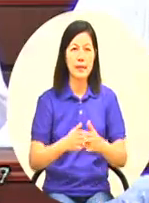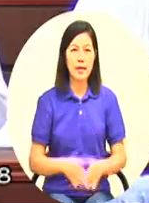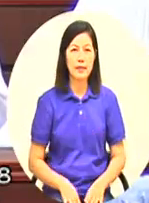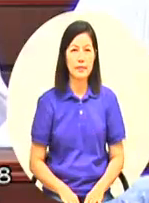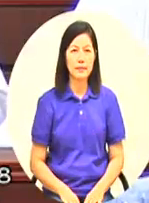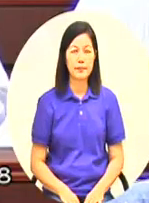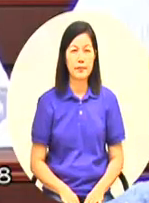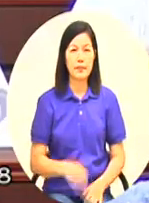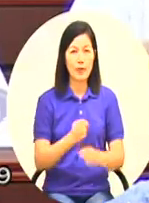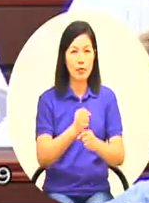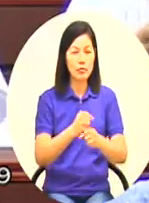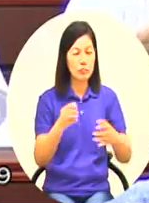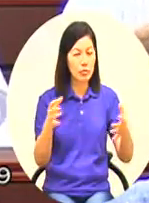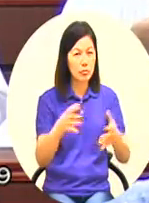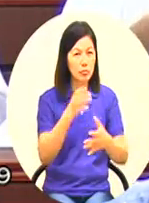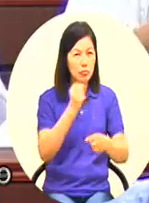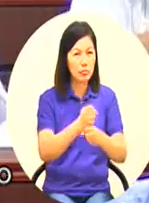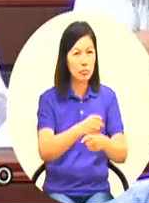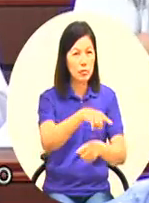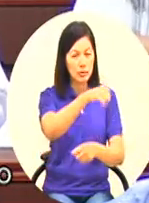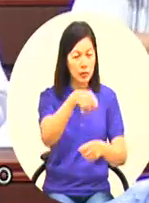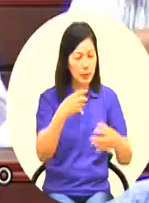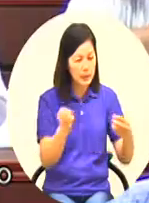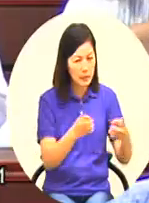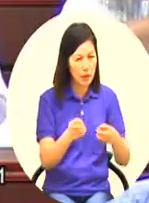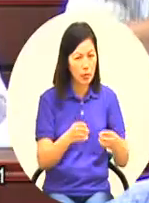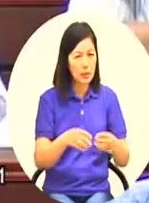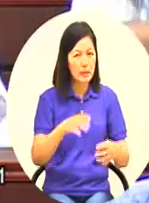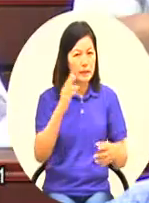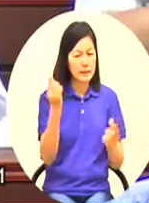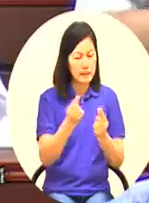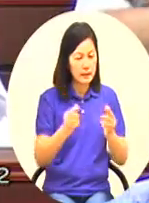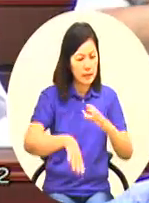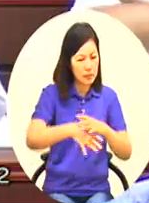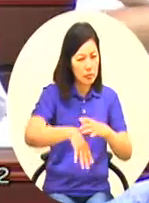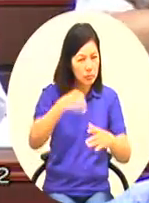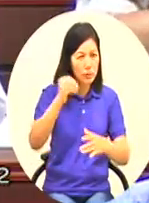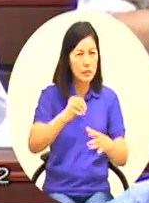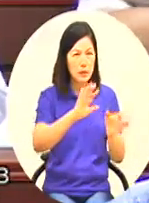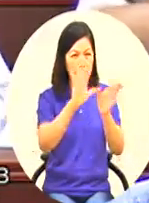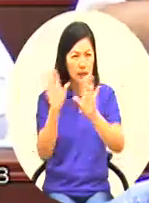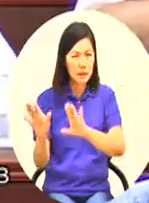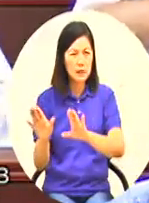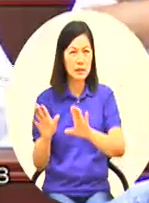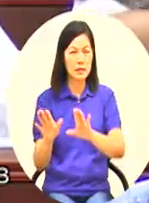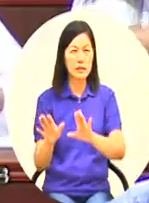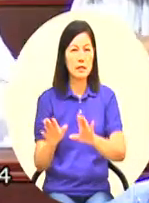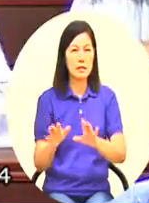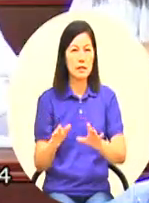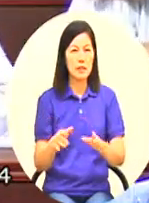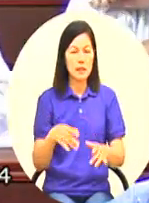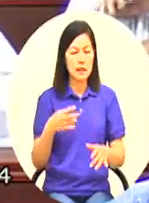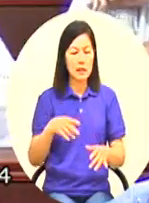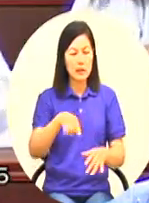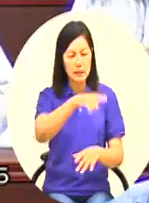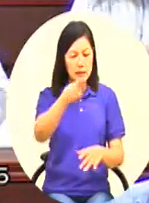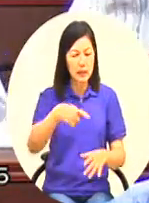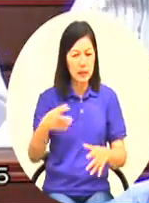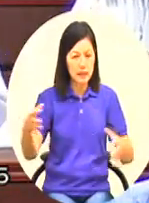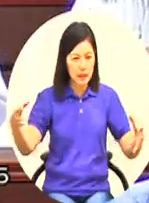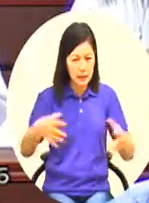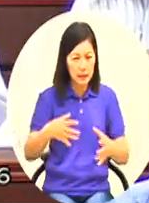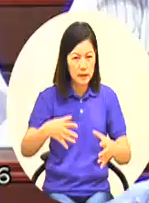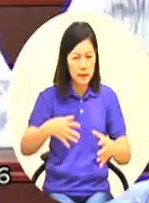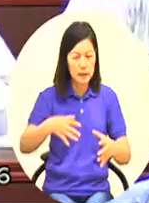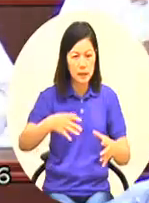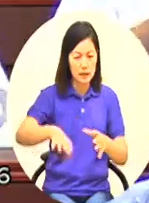概做个讨论，比如说抽签的方式哈，抽签的方式就是大家先来有一个号